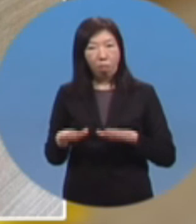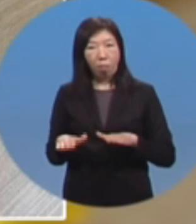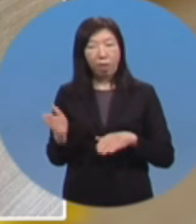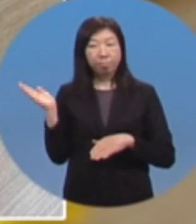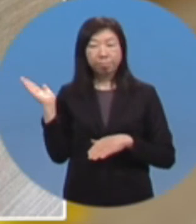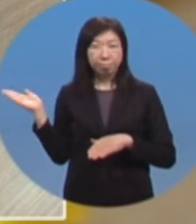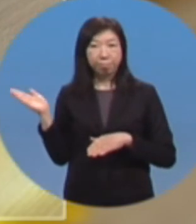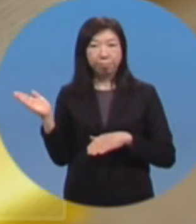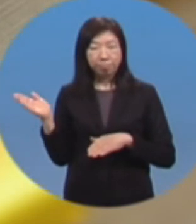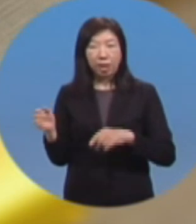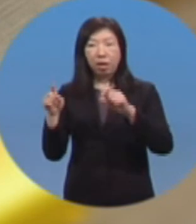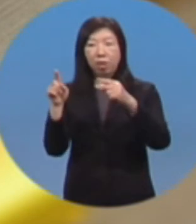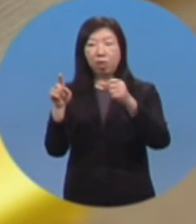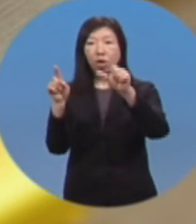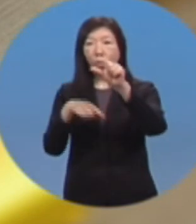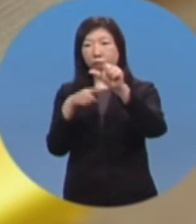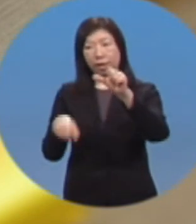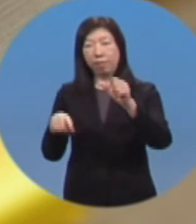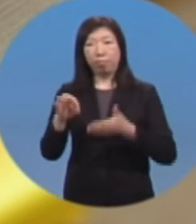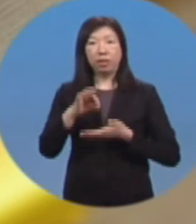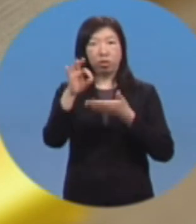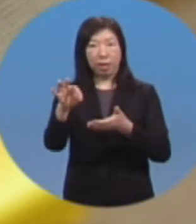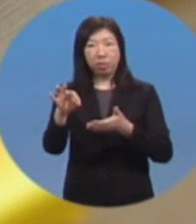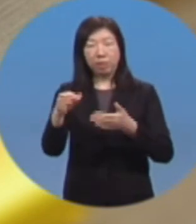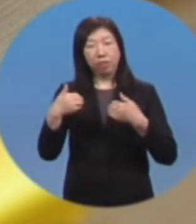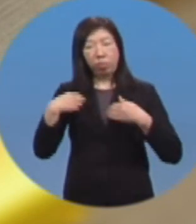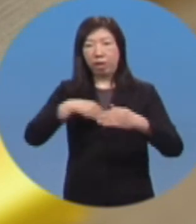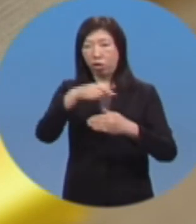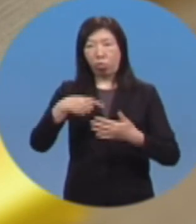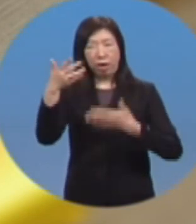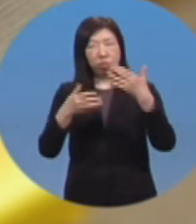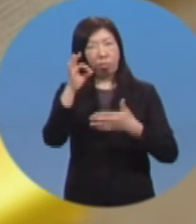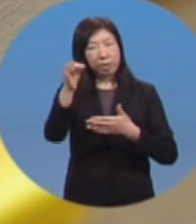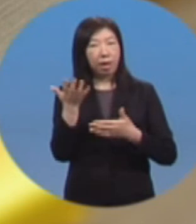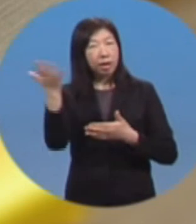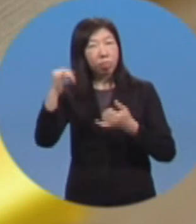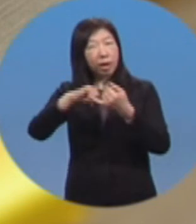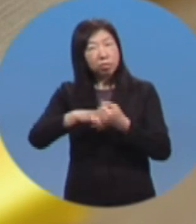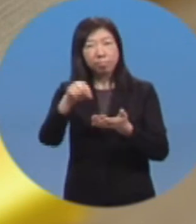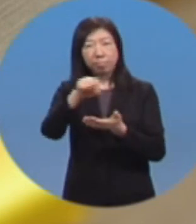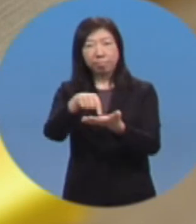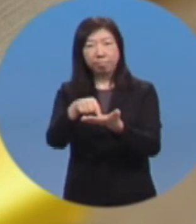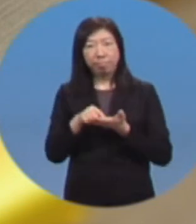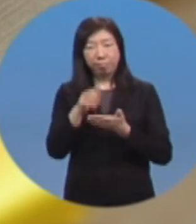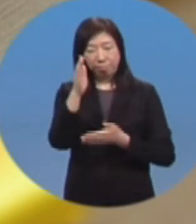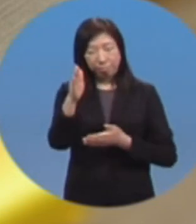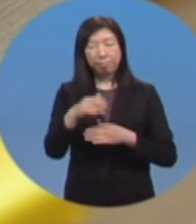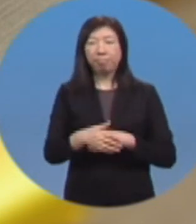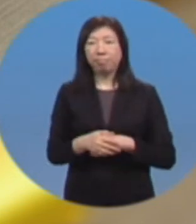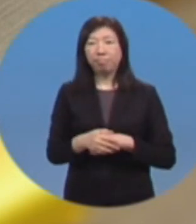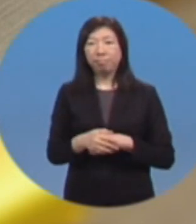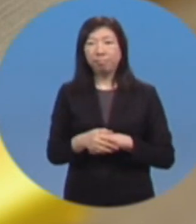ご覧のお菓子を5名の方にプレゼントします。 必要事項と番組の感想を必ずお書き添えの上ご応募ください